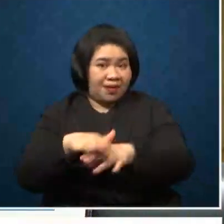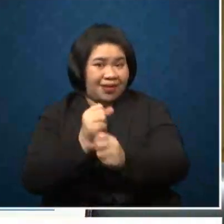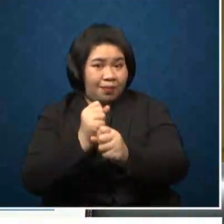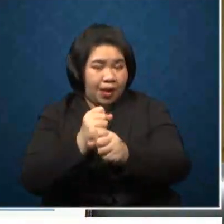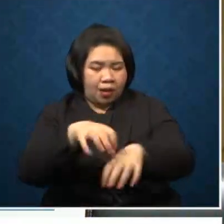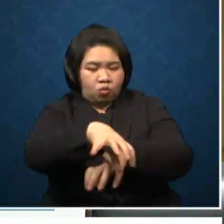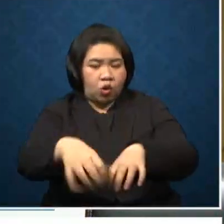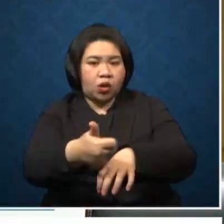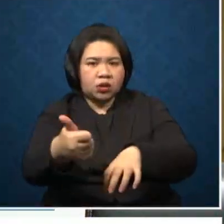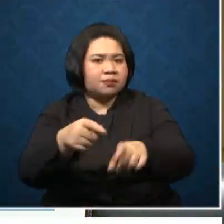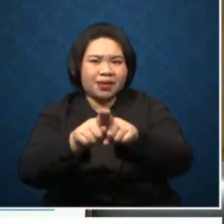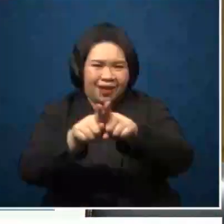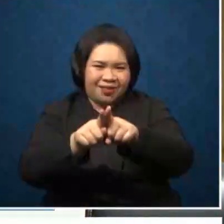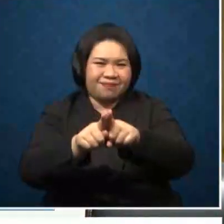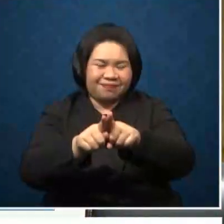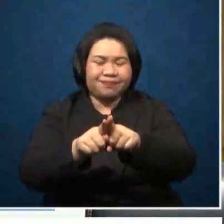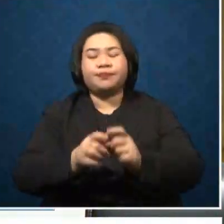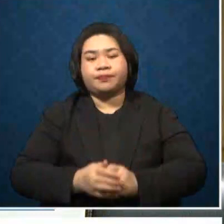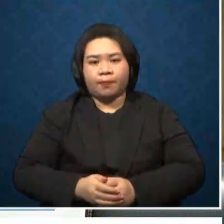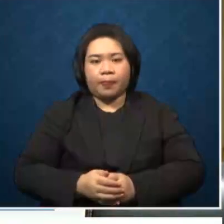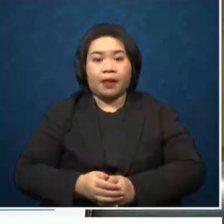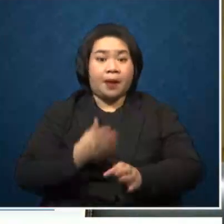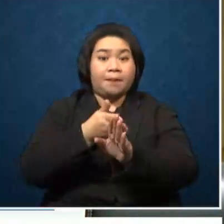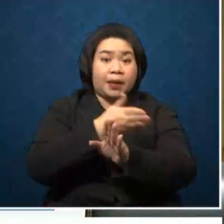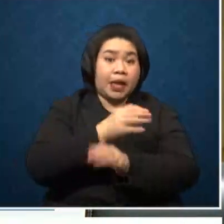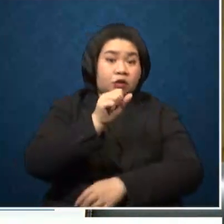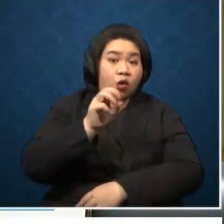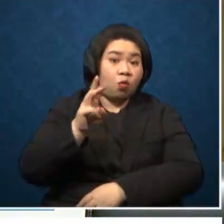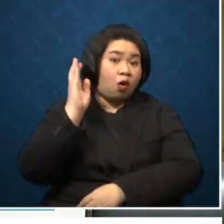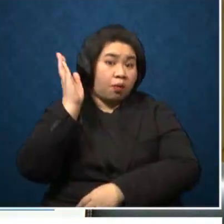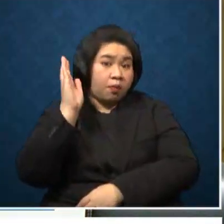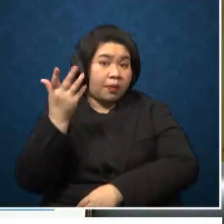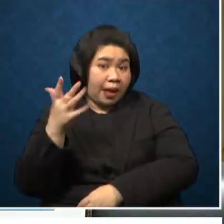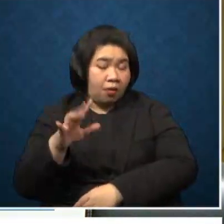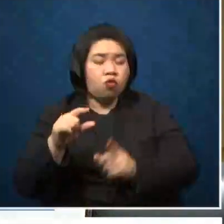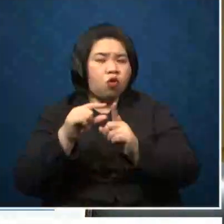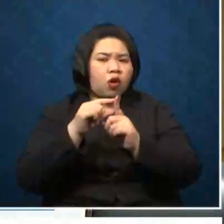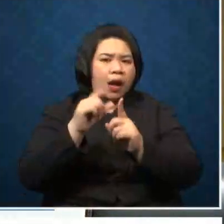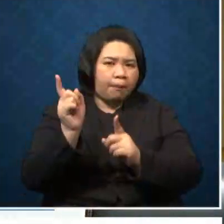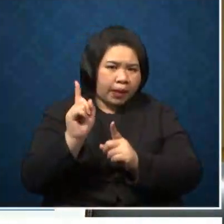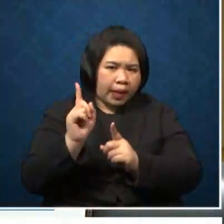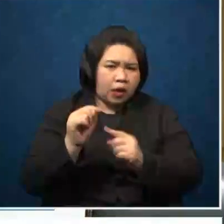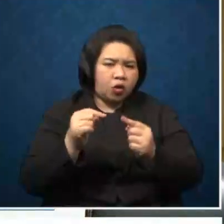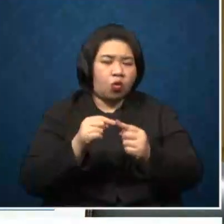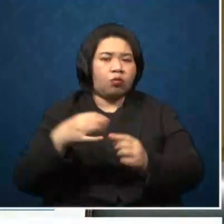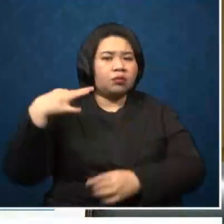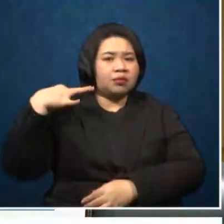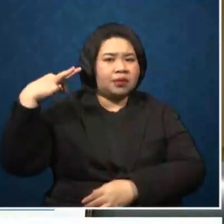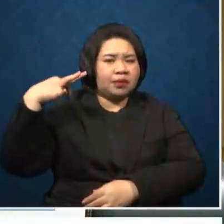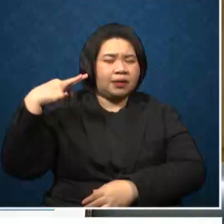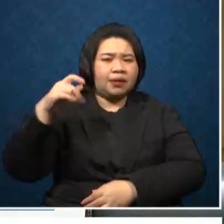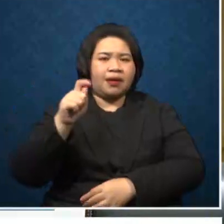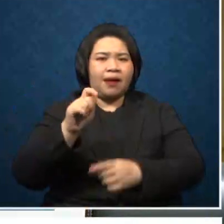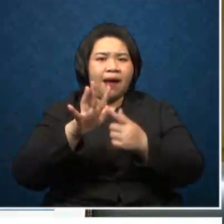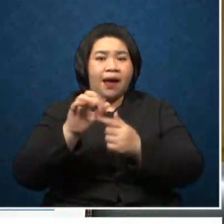เมื่อสักครู่ท่านจะเด็ดอินทร์สว่างขออนุญาตเอ่ยนามท่านกล่าวถึงการไปตั้งอาสาสมัครซ้ำซ้อน